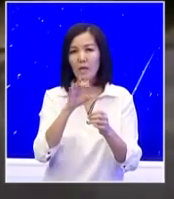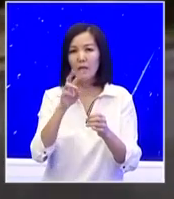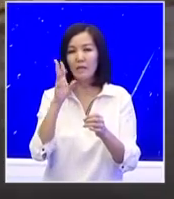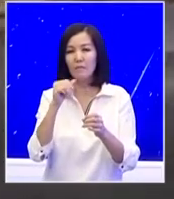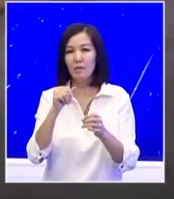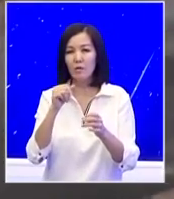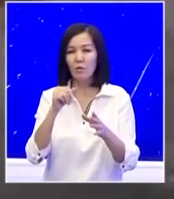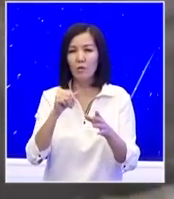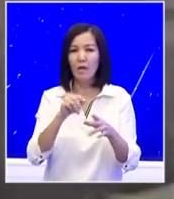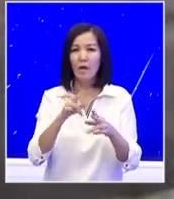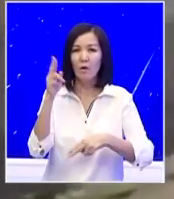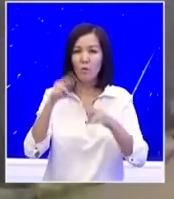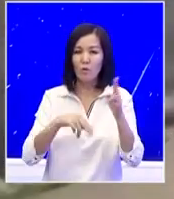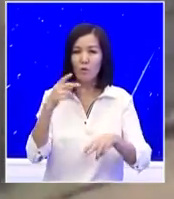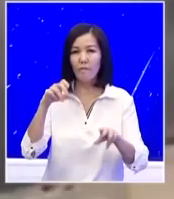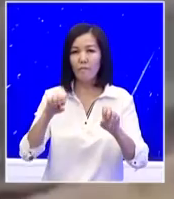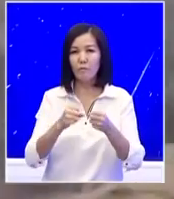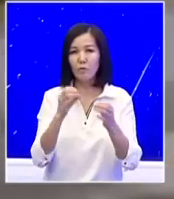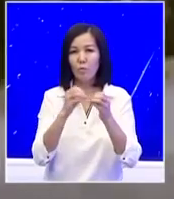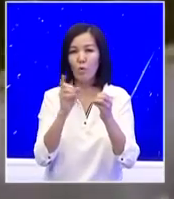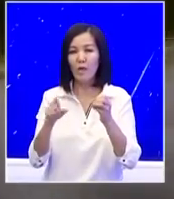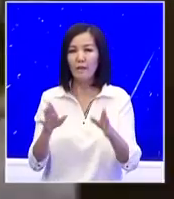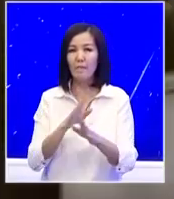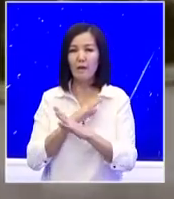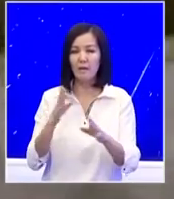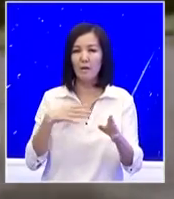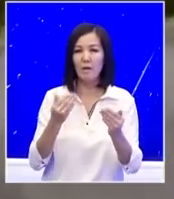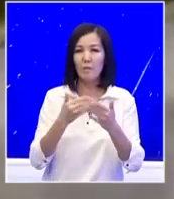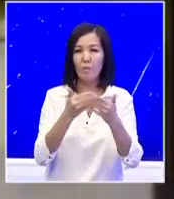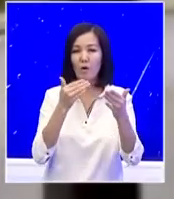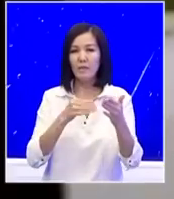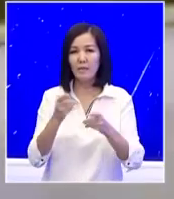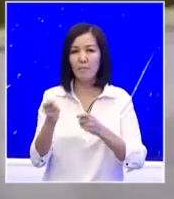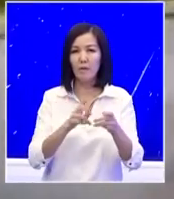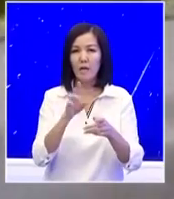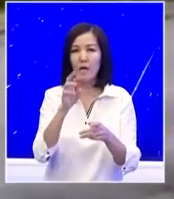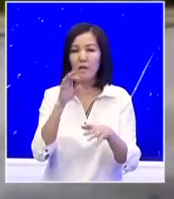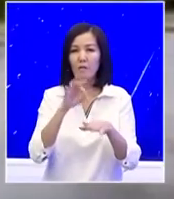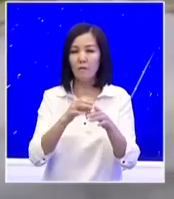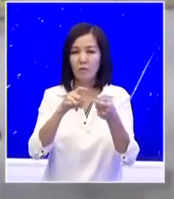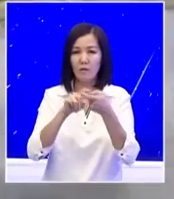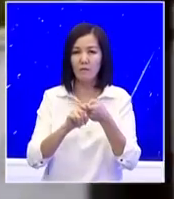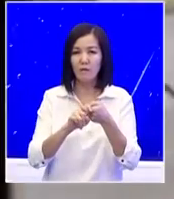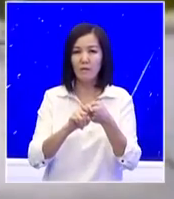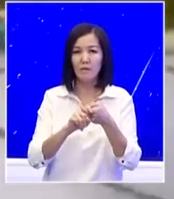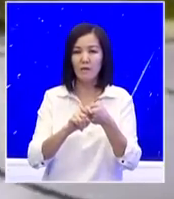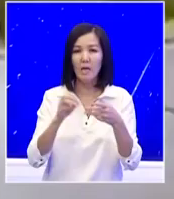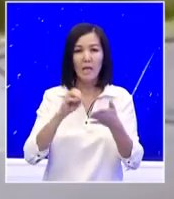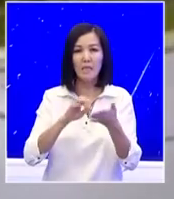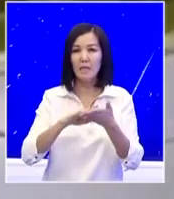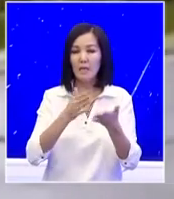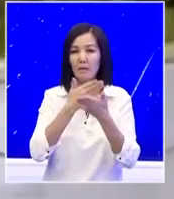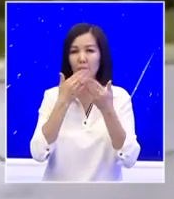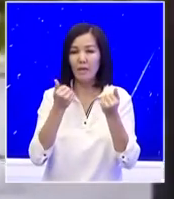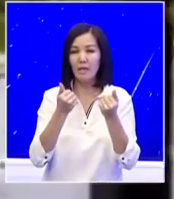соққы беріп, инфрақұрылымды бұзып, ондаған адамның өмірін қиған. Бұған дейін ел билігі коронавирустық инфекцияның бірде-бір дерегі